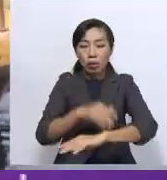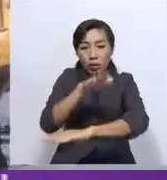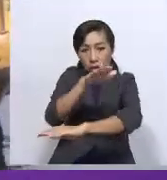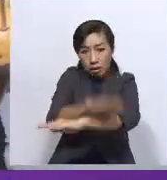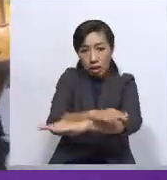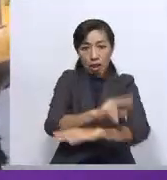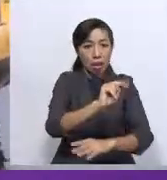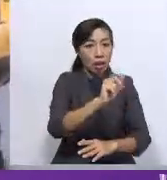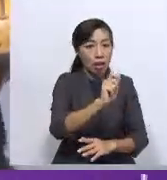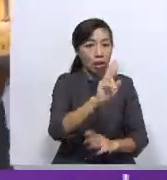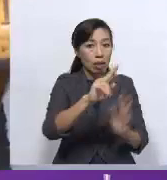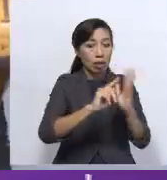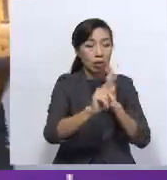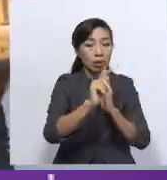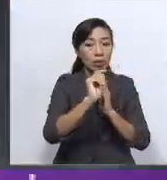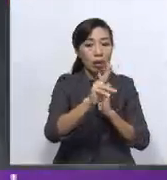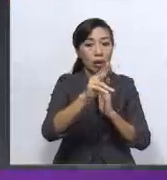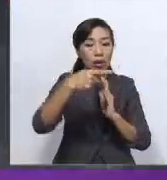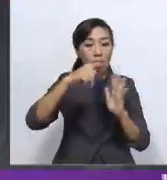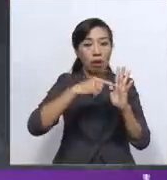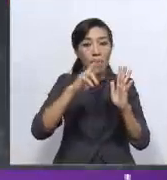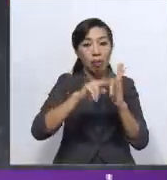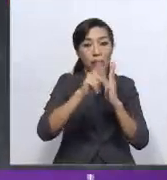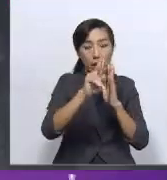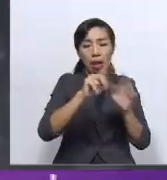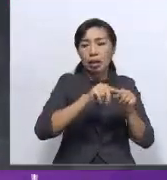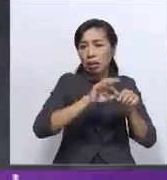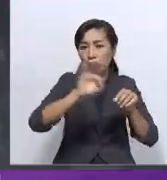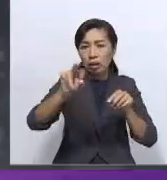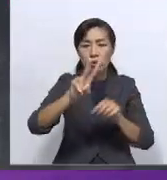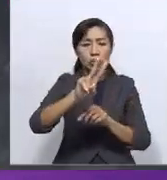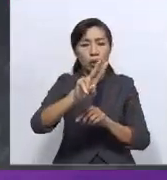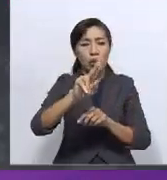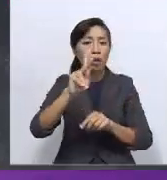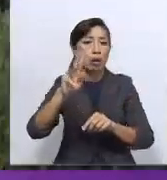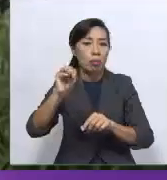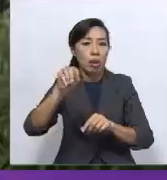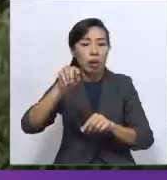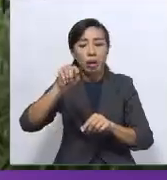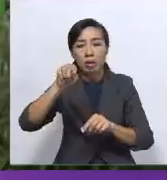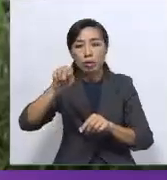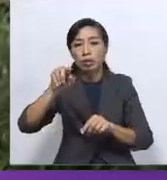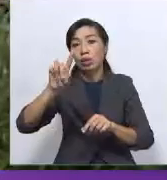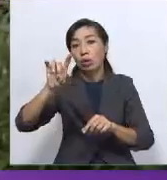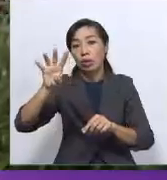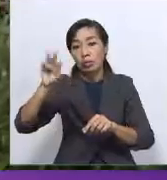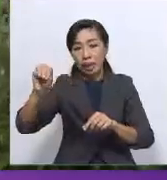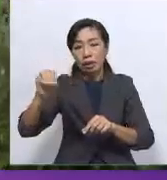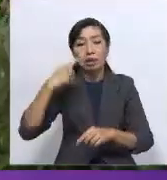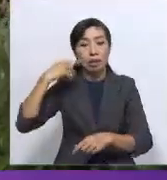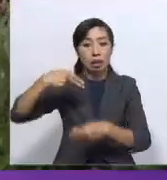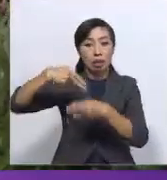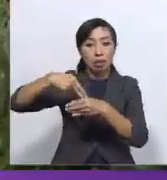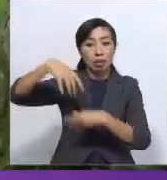หลัก4ค่ะระยะทางก็2กิโลเมตรกับ100เมตรนะคะแล้วก็ที่บริเวณปั๊มน้ำมันบางจ